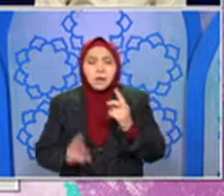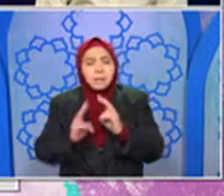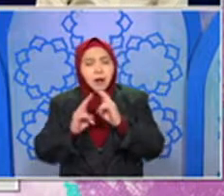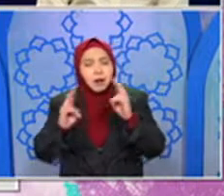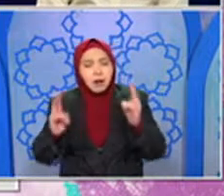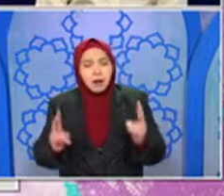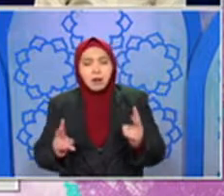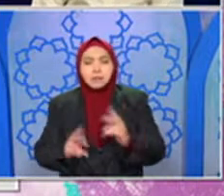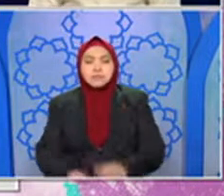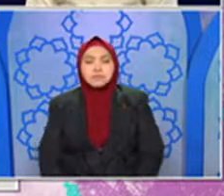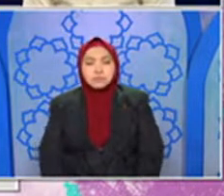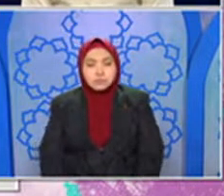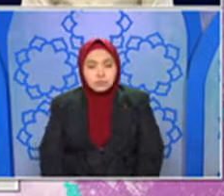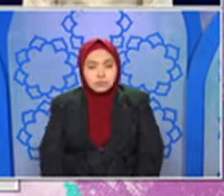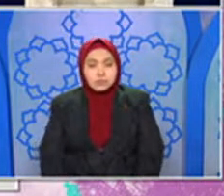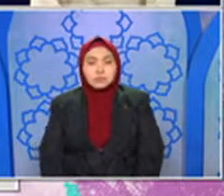آياتنا